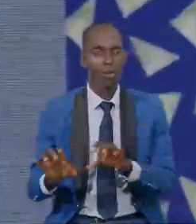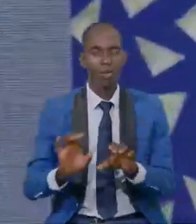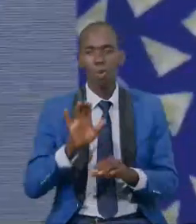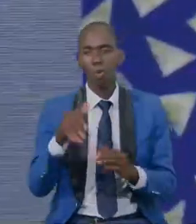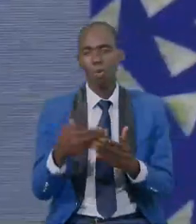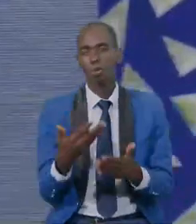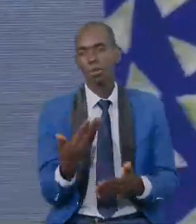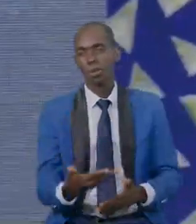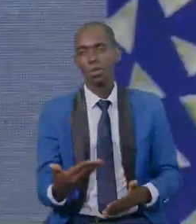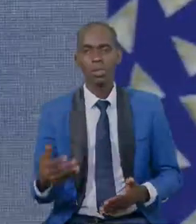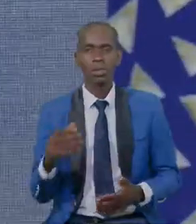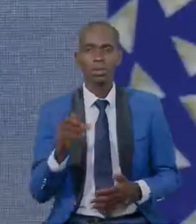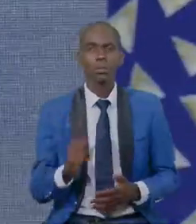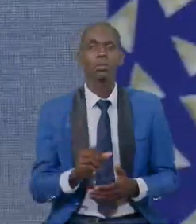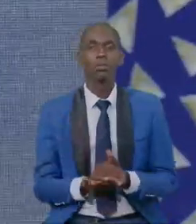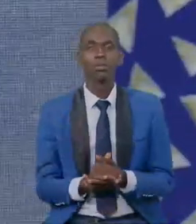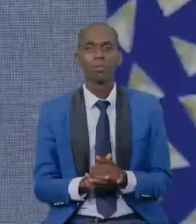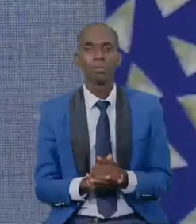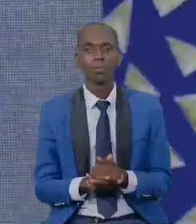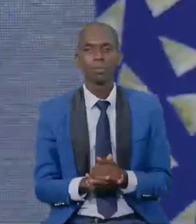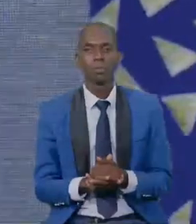le Dieu qui est en mesure de tout faire,